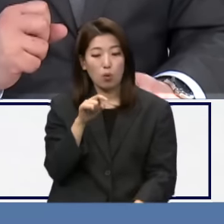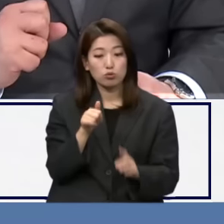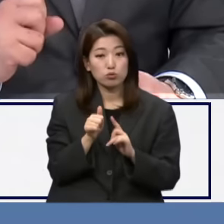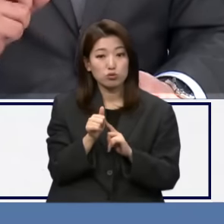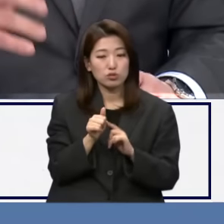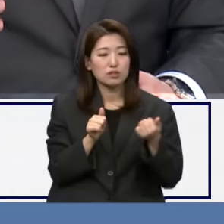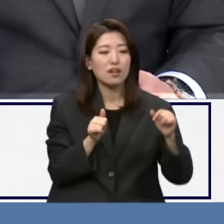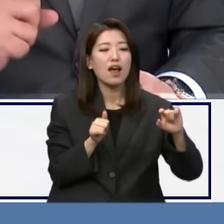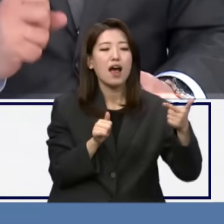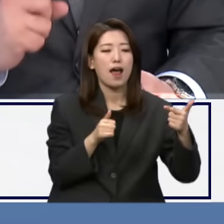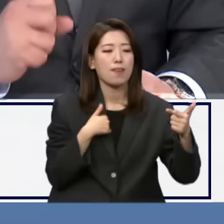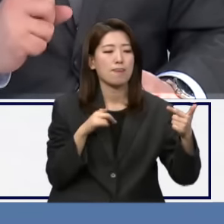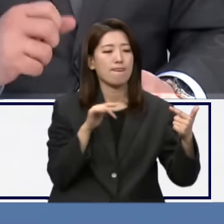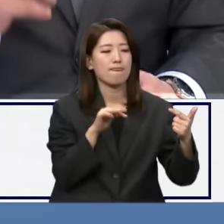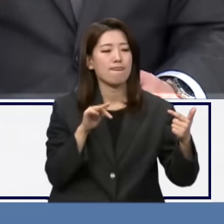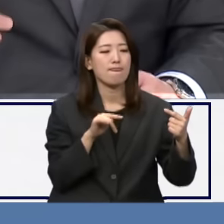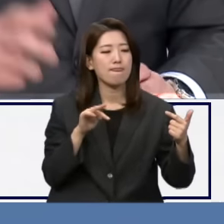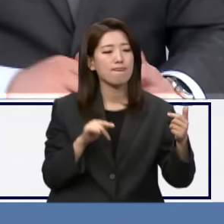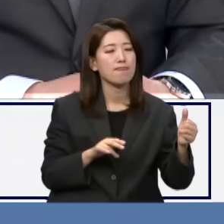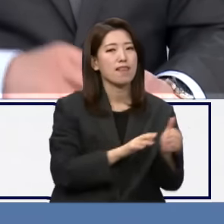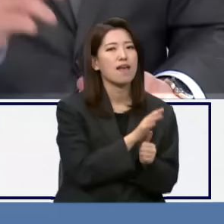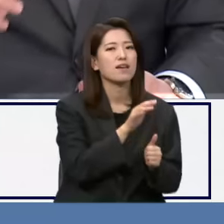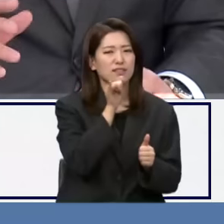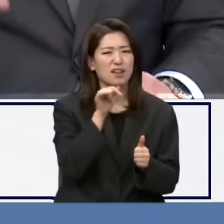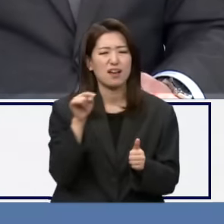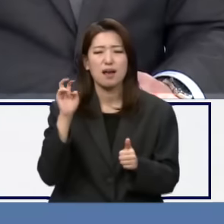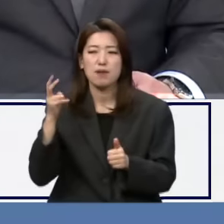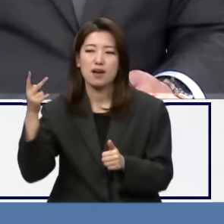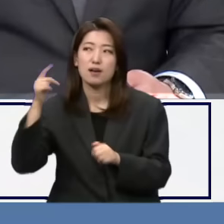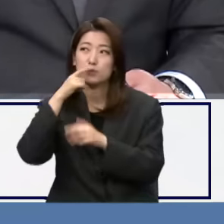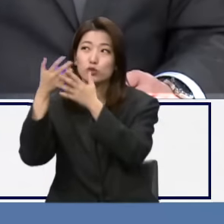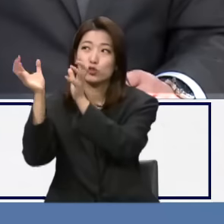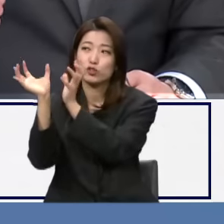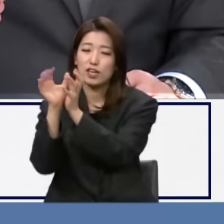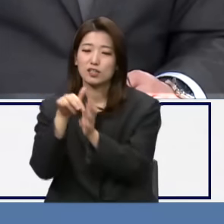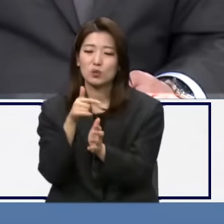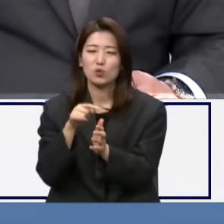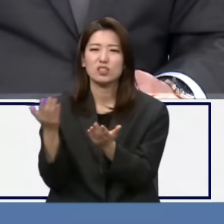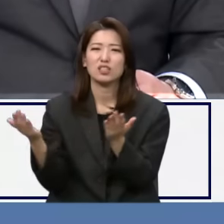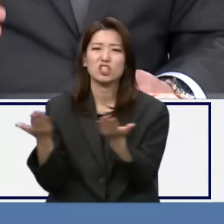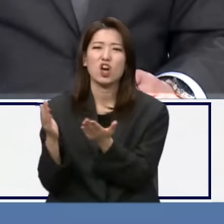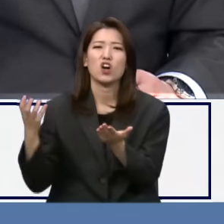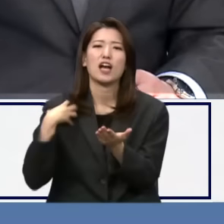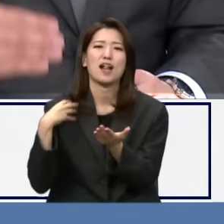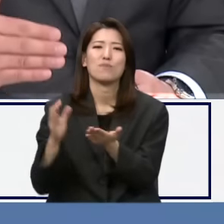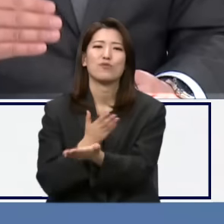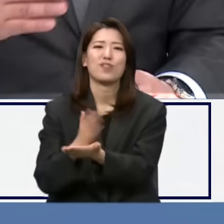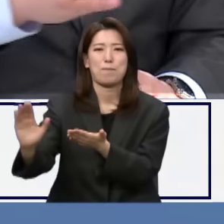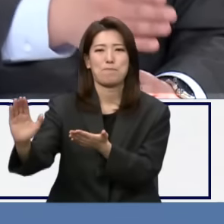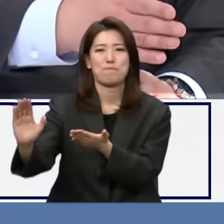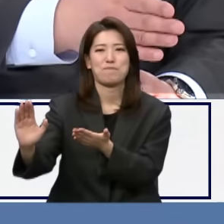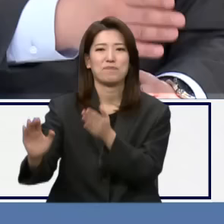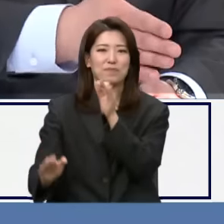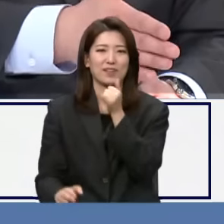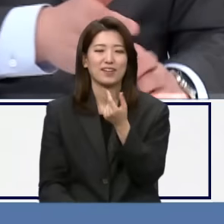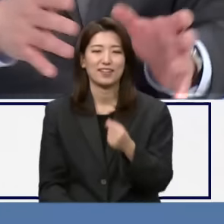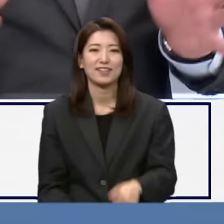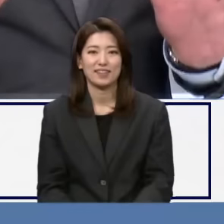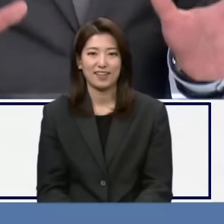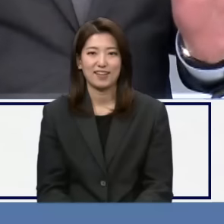맡겠다 내가 한동훈 막 하겠다 역할분담이 그러니까 저는 민주당은 윤석열 정부를 집공하는 한동훈을